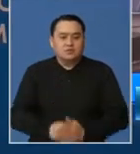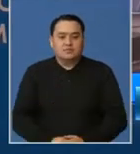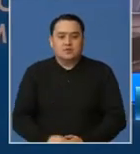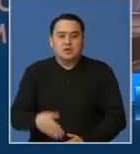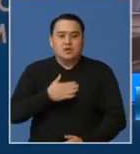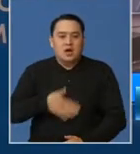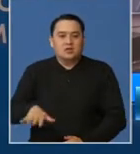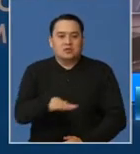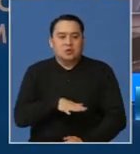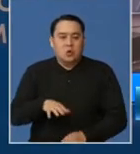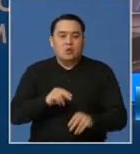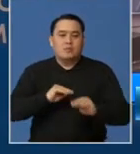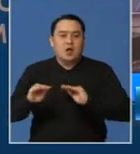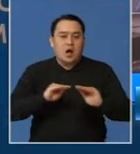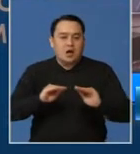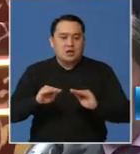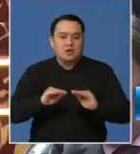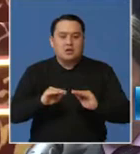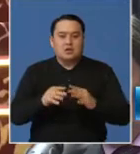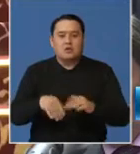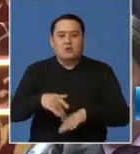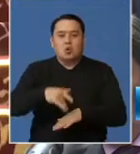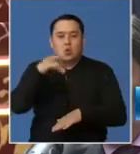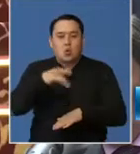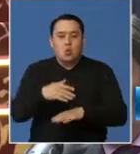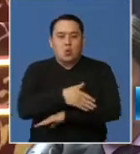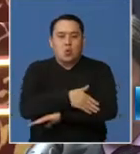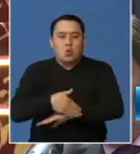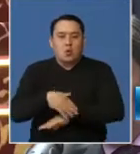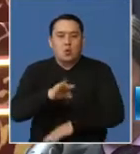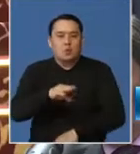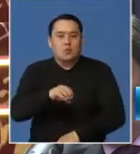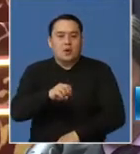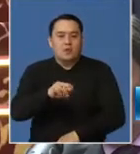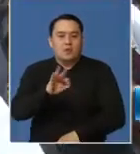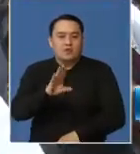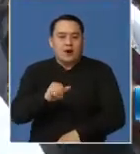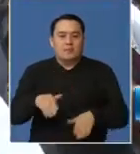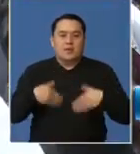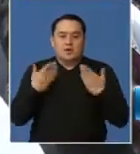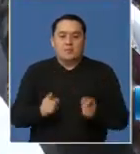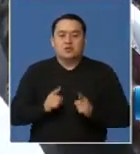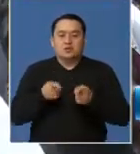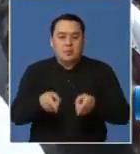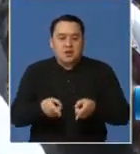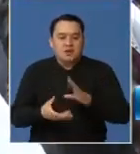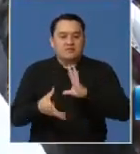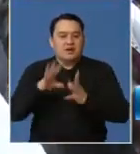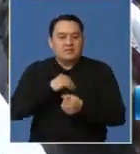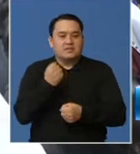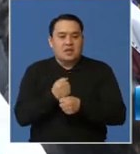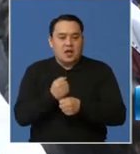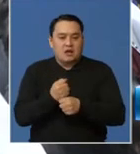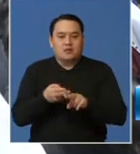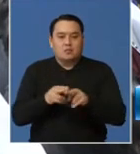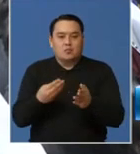двор нуждается в облагораживании, говорят жильцы многоэтажки по улице Галиорманова, 43. Предложение поступило, выводы сделаны. В этом году